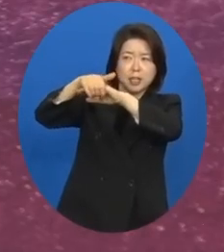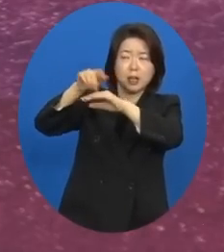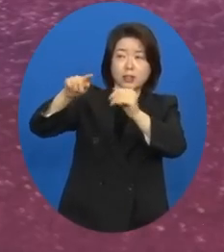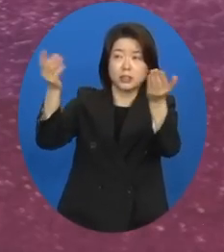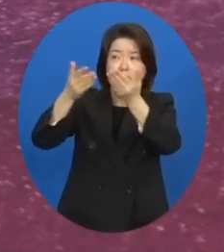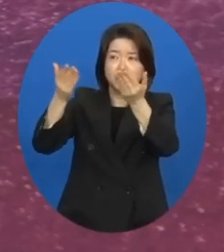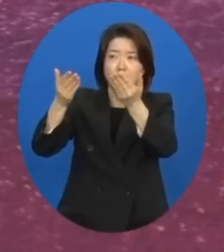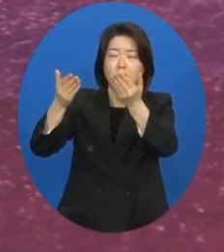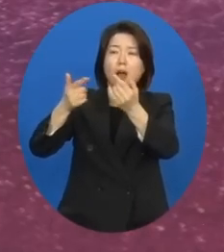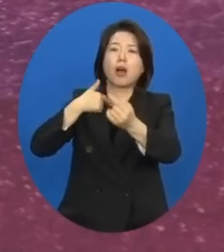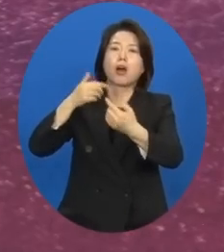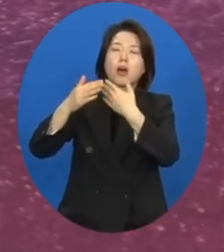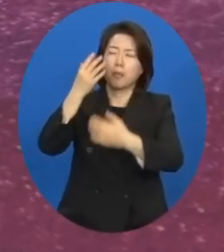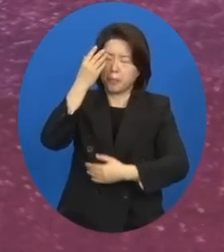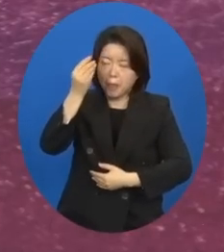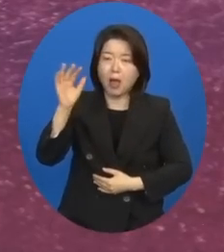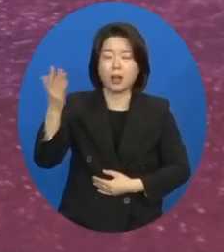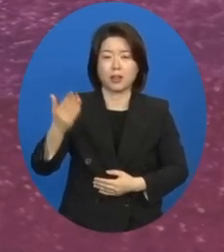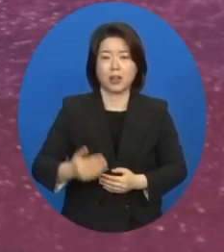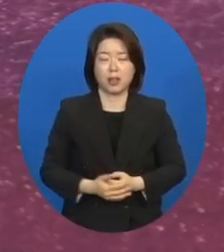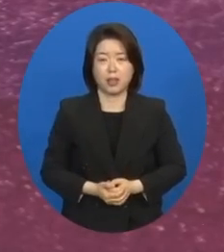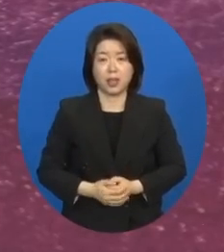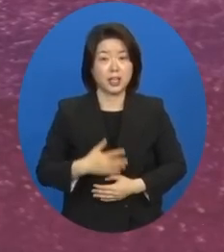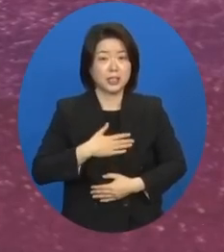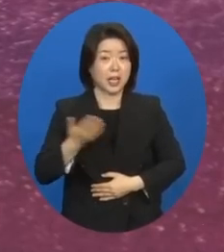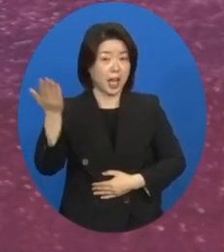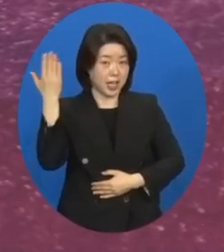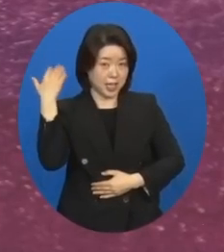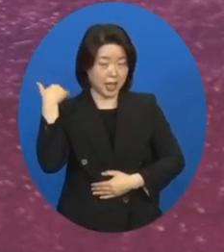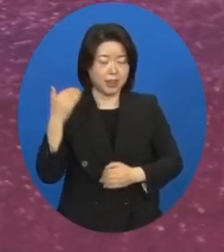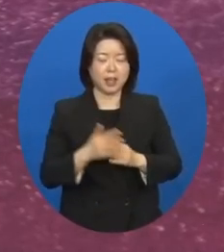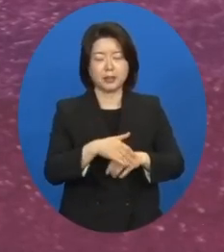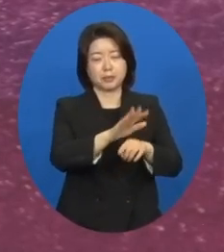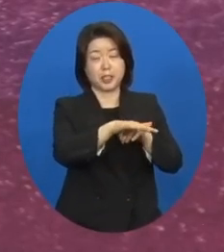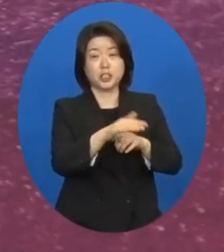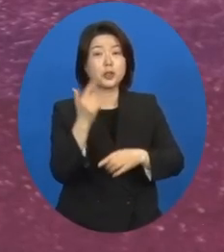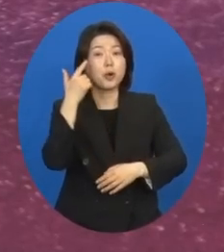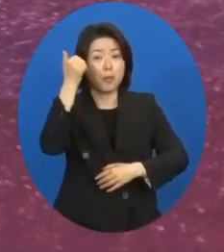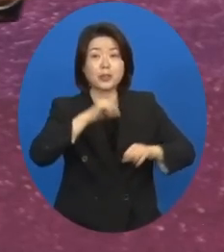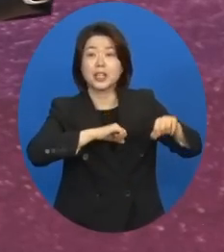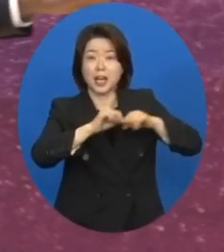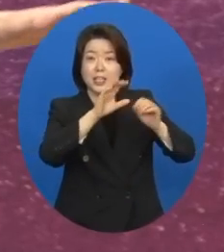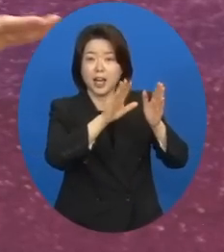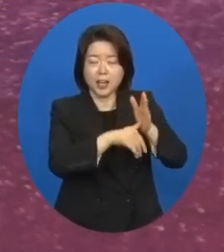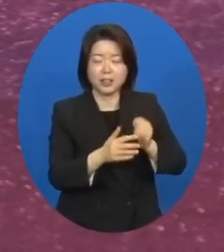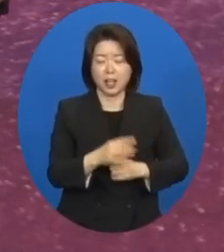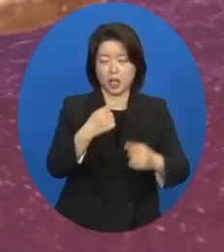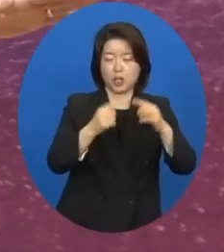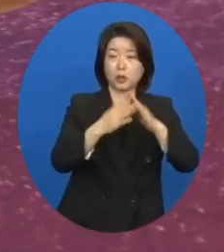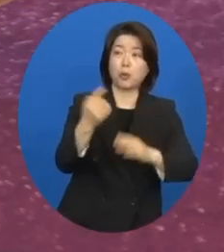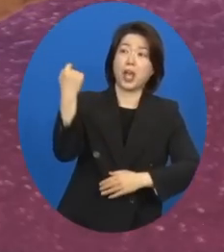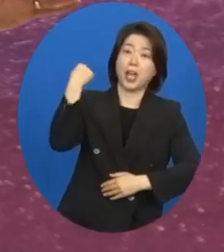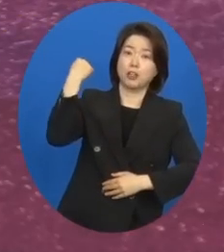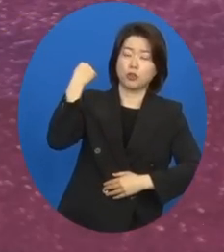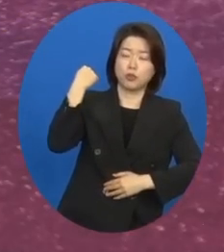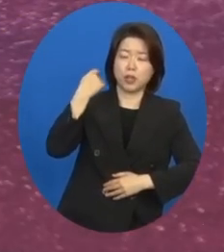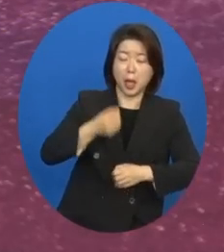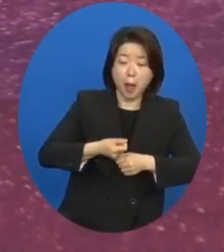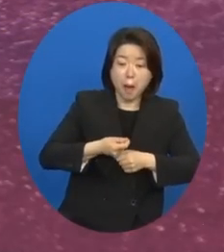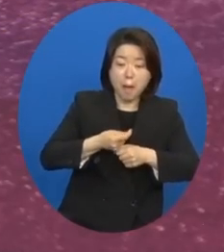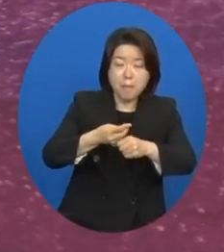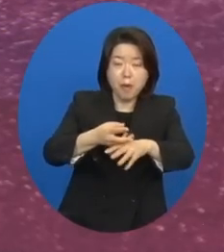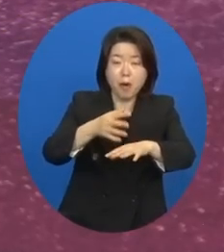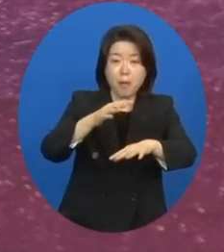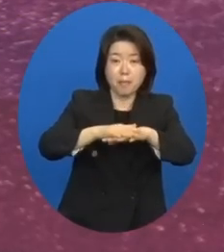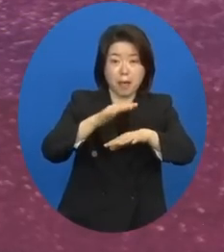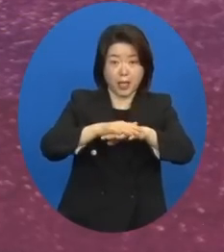일하심을 맛보게 된다는 거예요. 제가 과거 시골에서 목회할 때였어요. 이 교회 뒤편에 약 100평 정도 되는 그러한